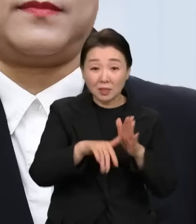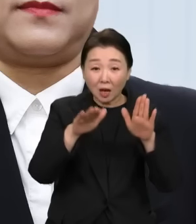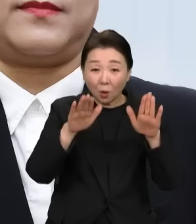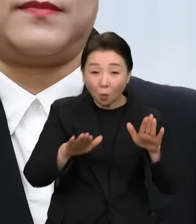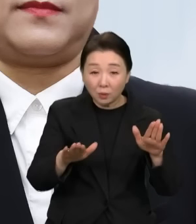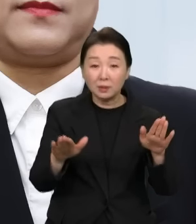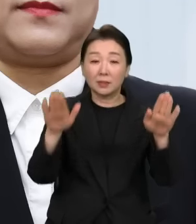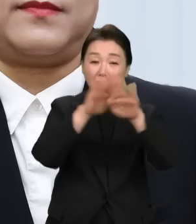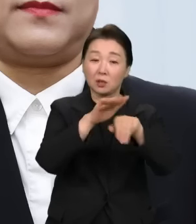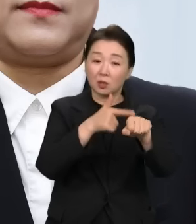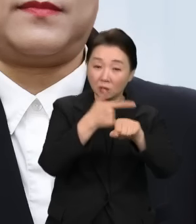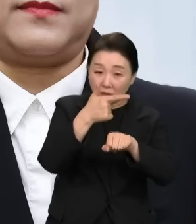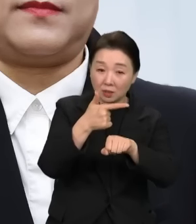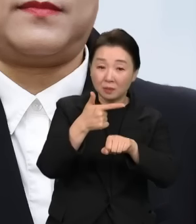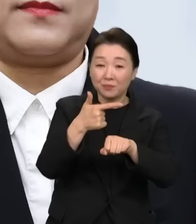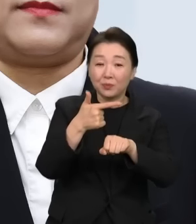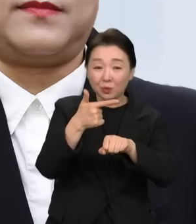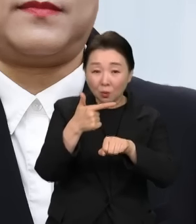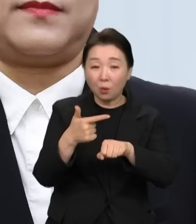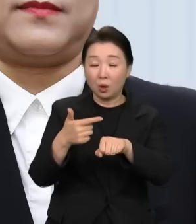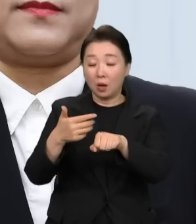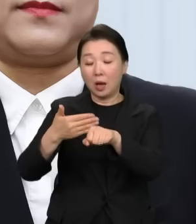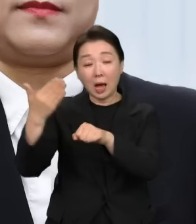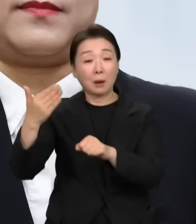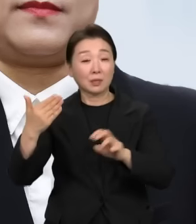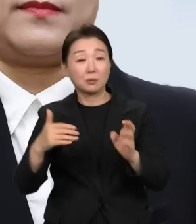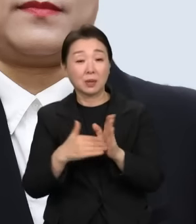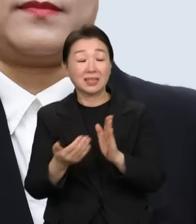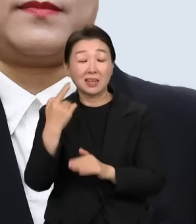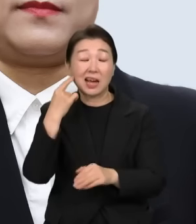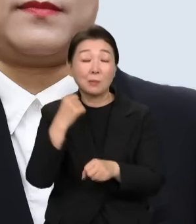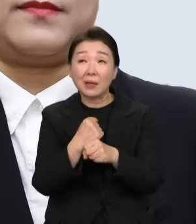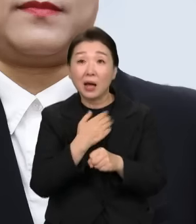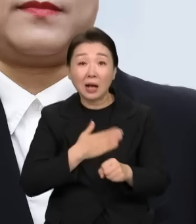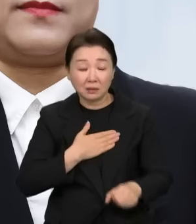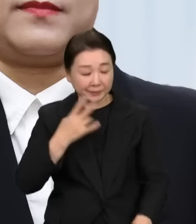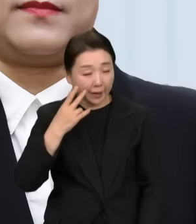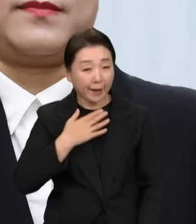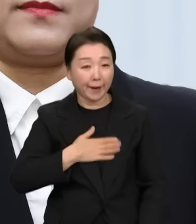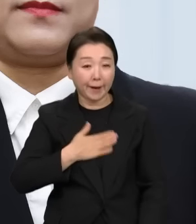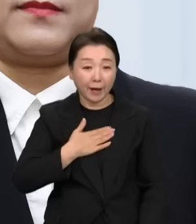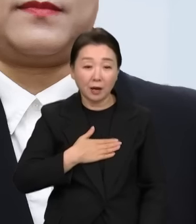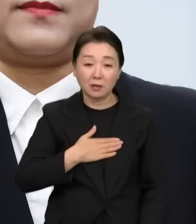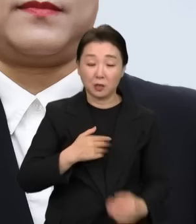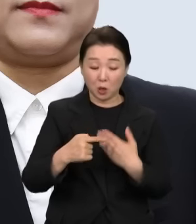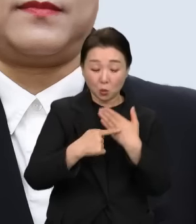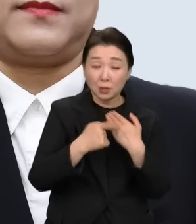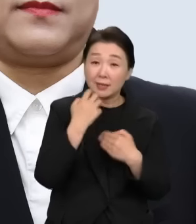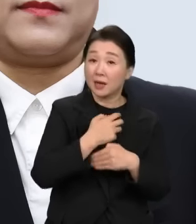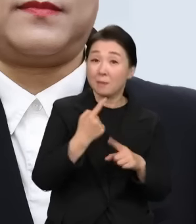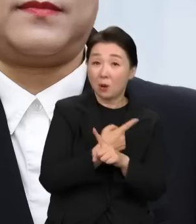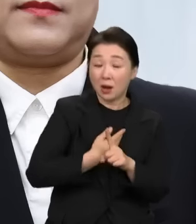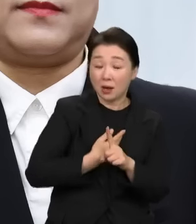9시 30분까지. 예전에 우리 그 가라로 만든 거 하나 있었잖아요. 네네네네네. 네, 표지 좀 색깔 좀 바꿔갖고 내일 오전에 또 나가야 됩니다.